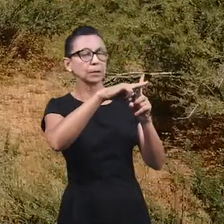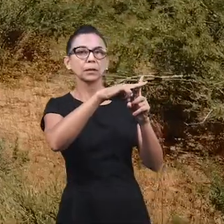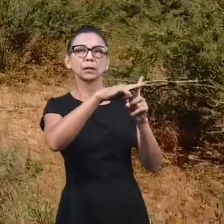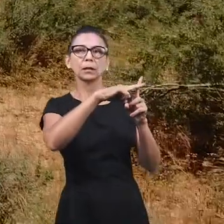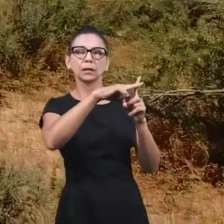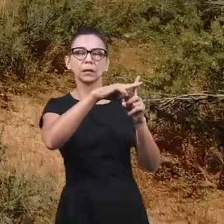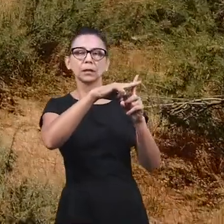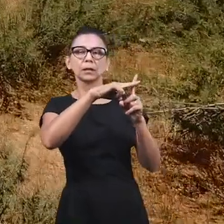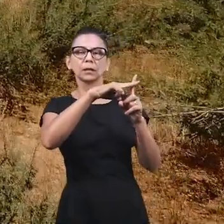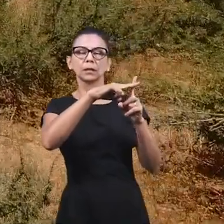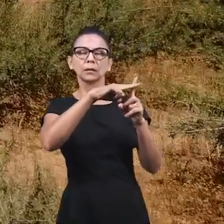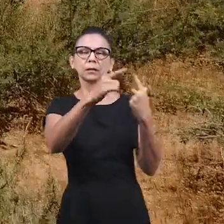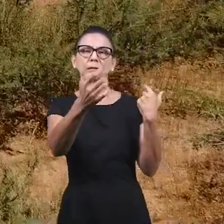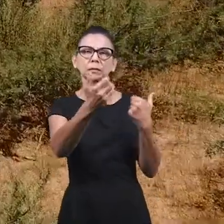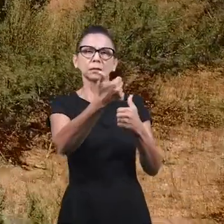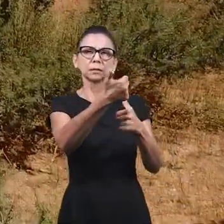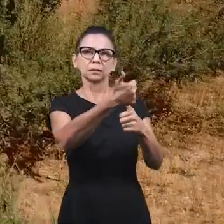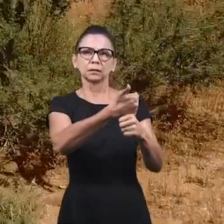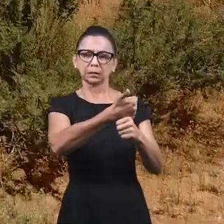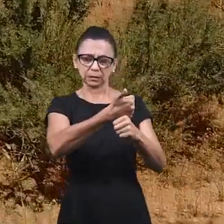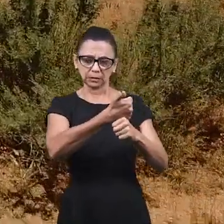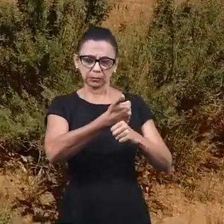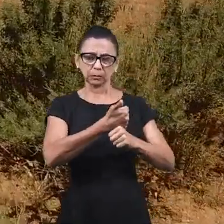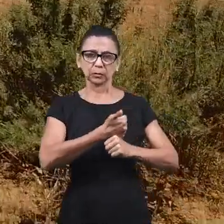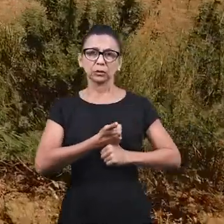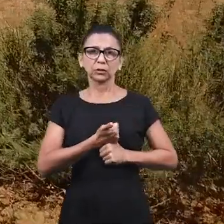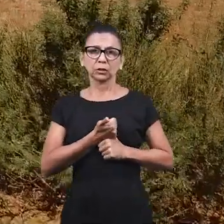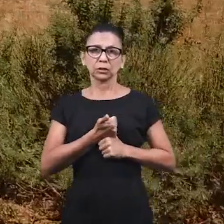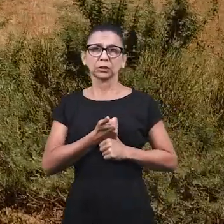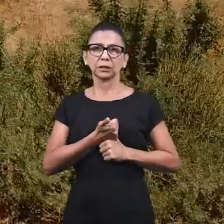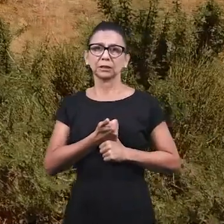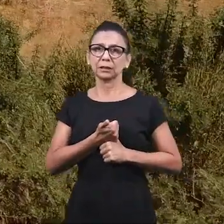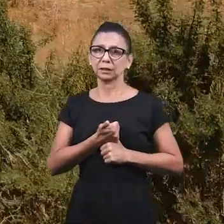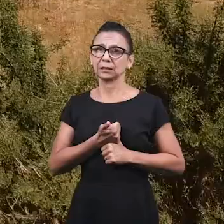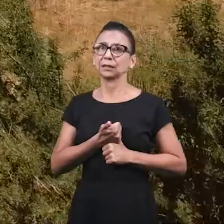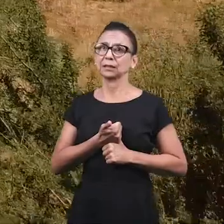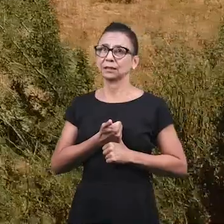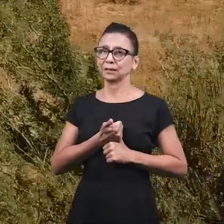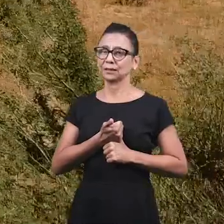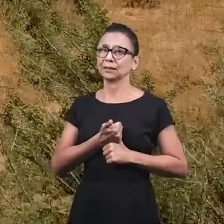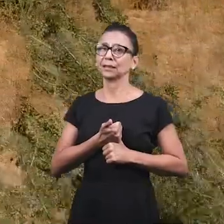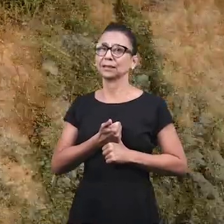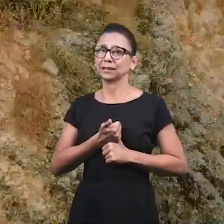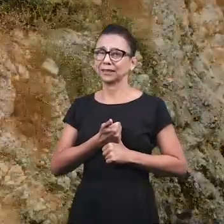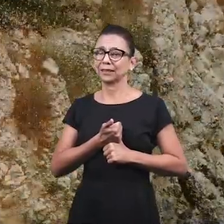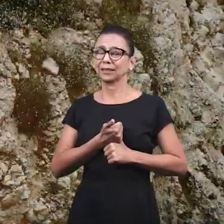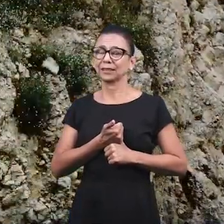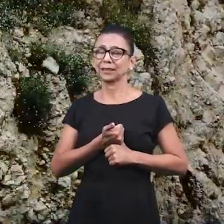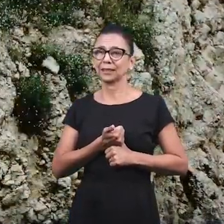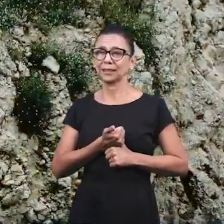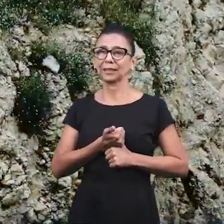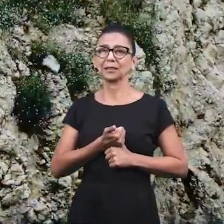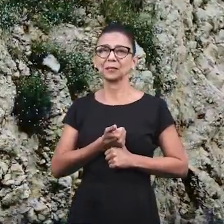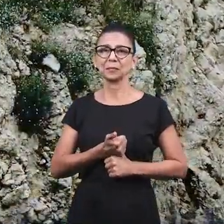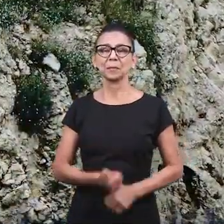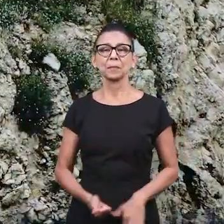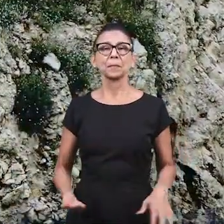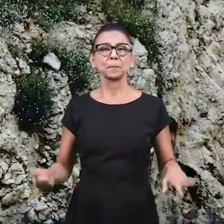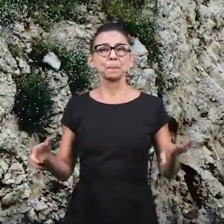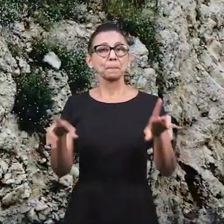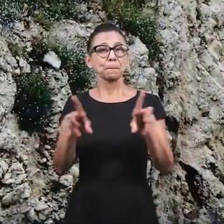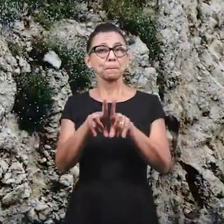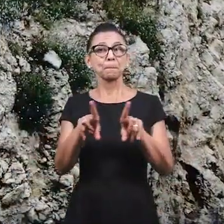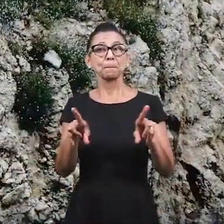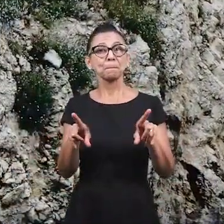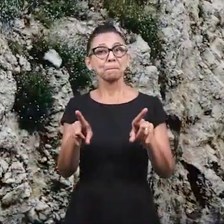Чтобы умереть за меня и за тебя. и для того,